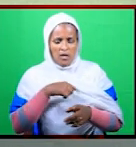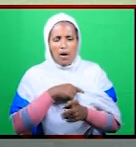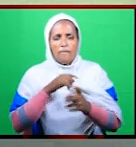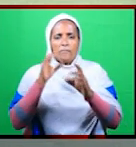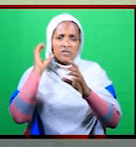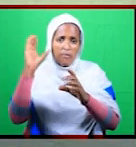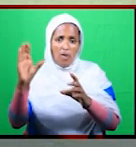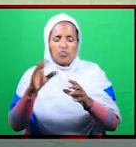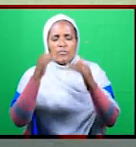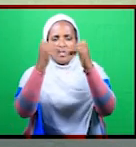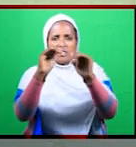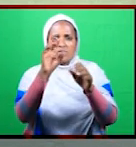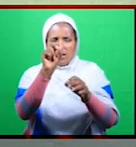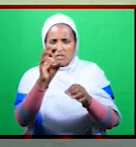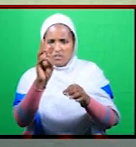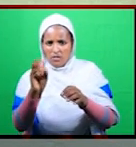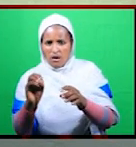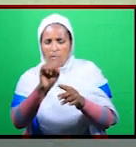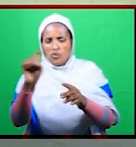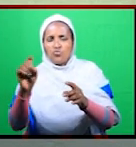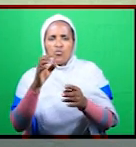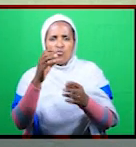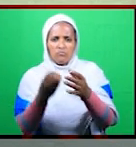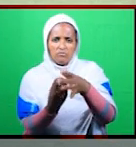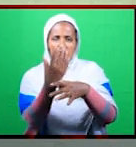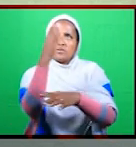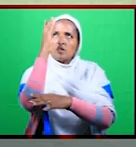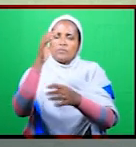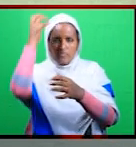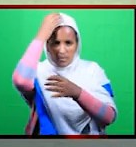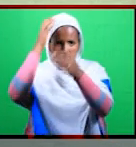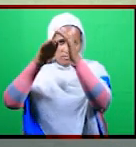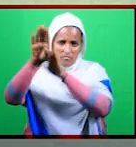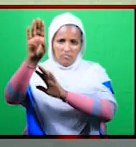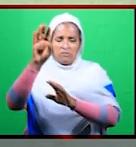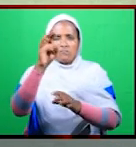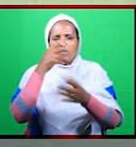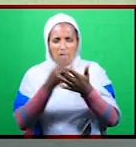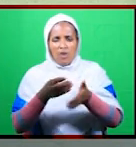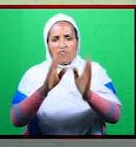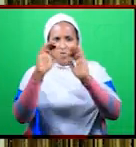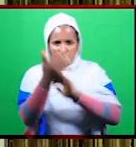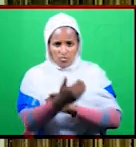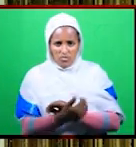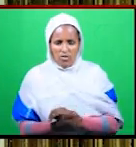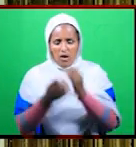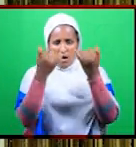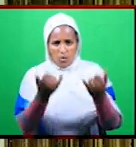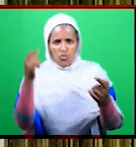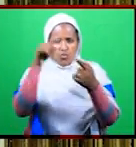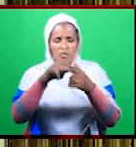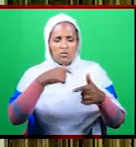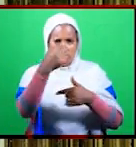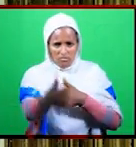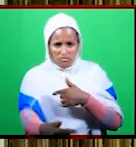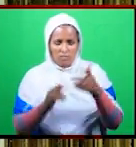መጠን 30፣ 60ና 100 ፍሬ አፍርተን የእግዚአብሔር መንግስት ወራሾች እንድንሆን መልካም ፈቃድ ይሁንልን። አሁን